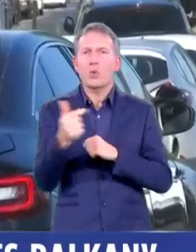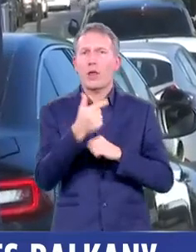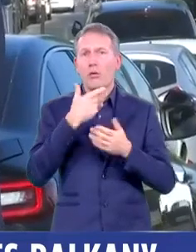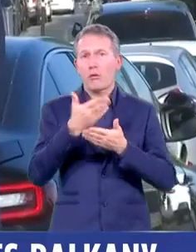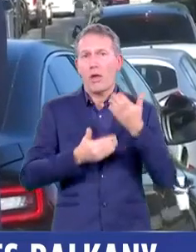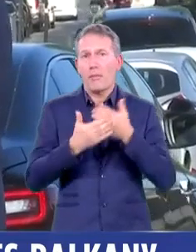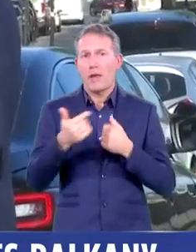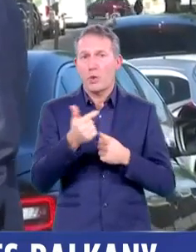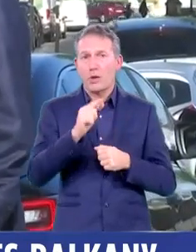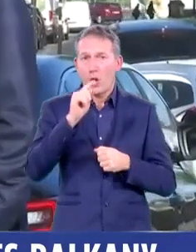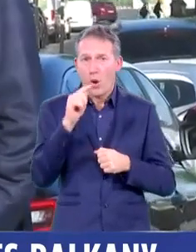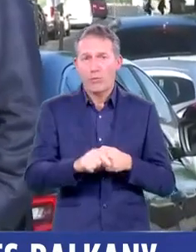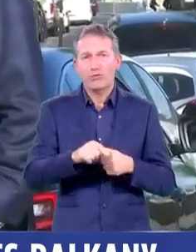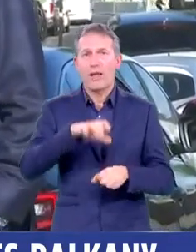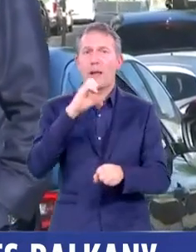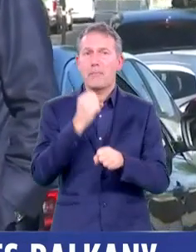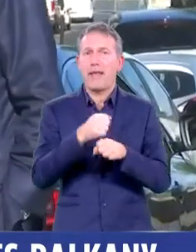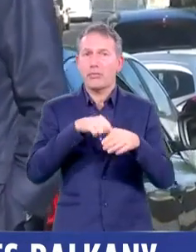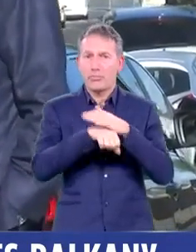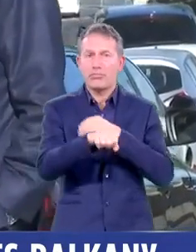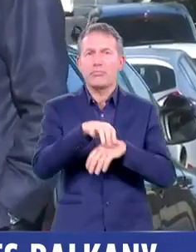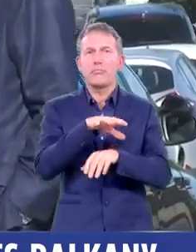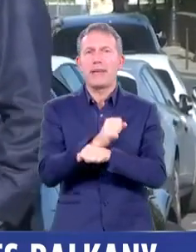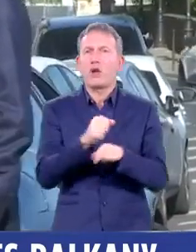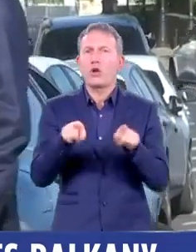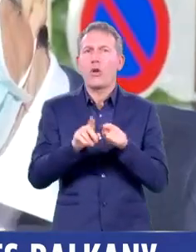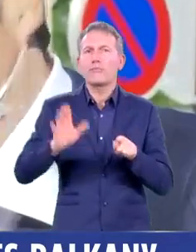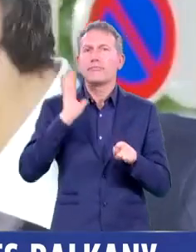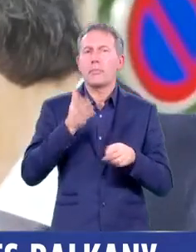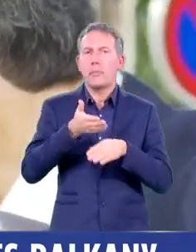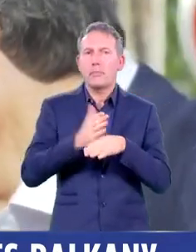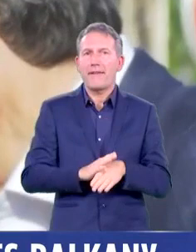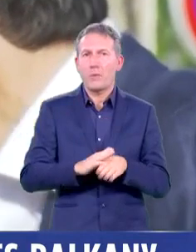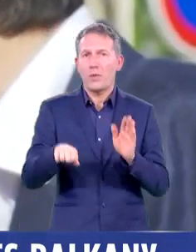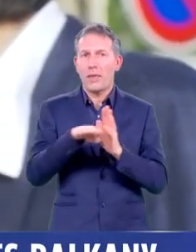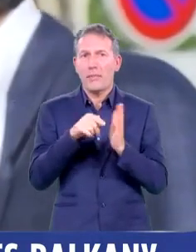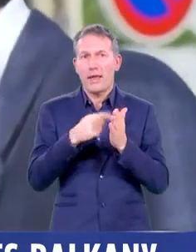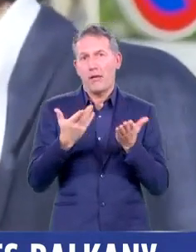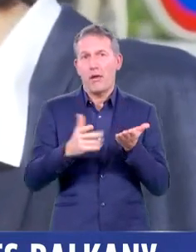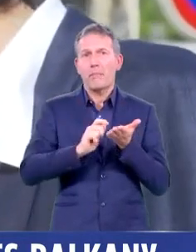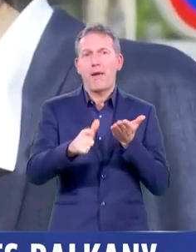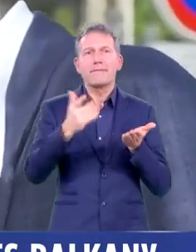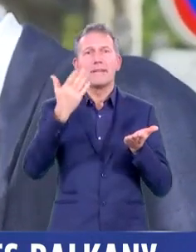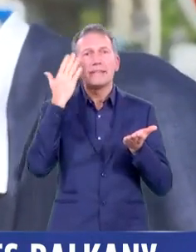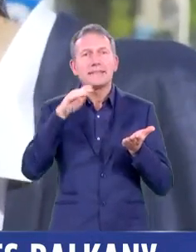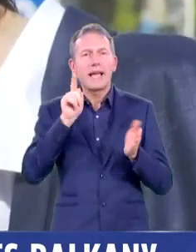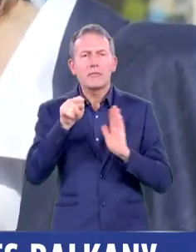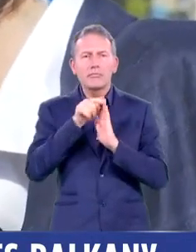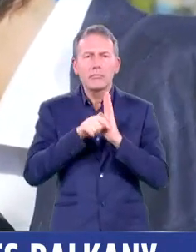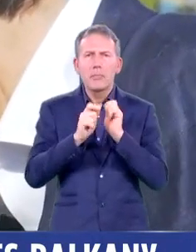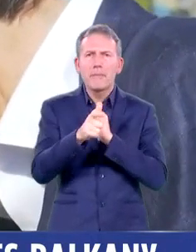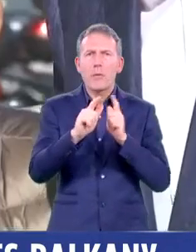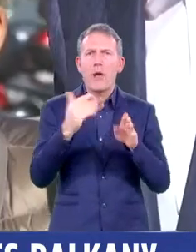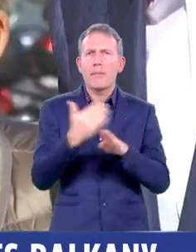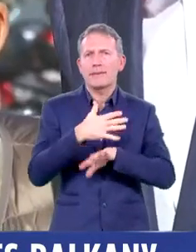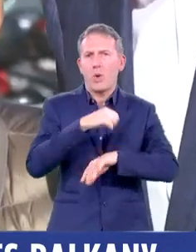induit qu'ils vont devoir exécuter leur peine en prison comme cela a été prévu initialement. On doit désormais connaître les